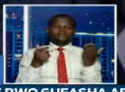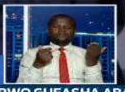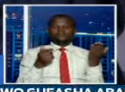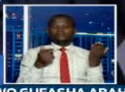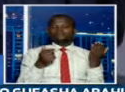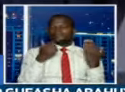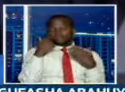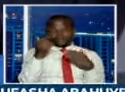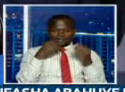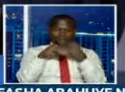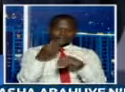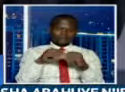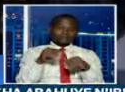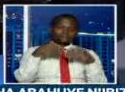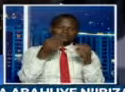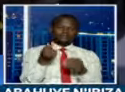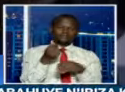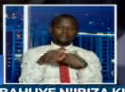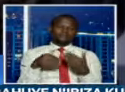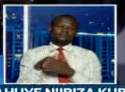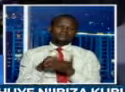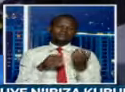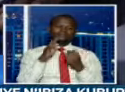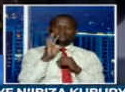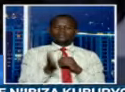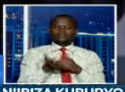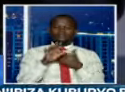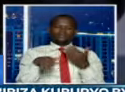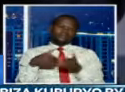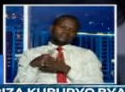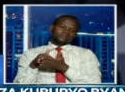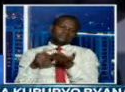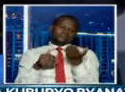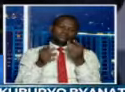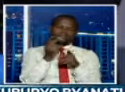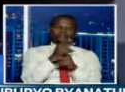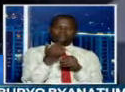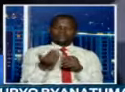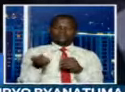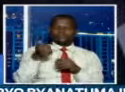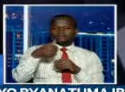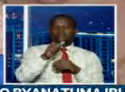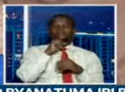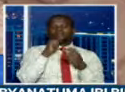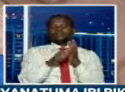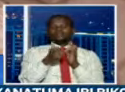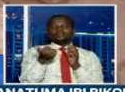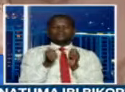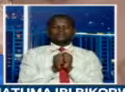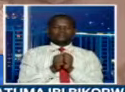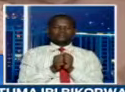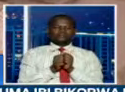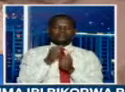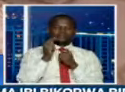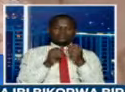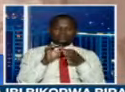Ati ninzajya ngurisha nzajya nkwa amafaranga 5,000 ugende nawe urera abana bawe nta kibazo kindi. Ibintu by'abantu baziranye